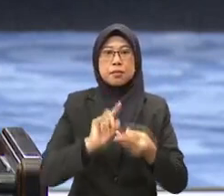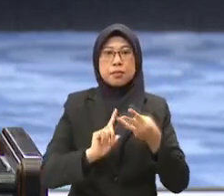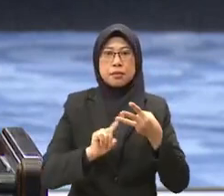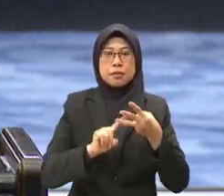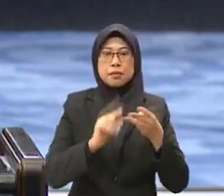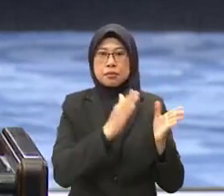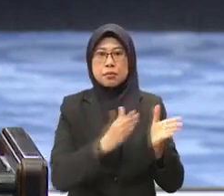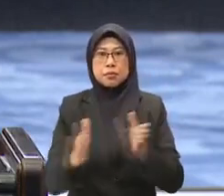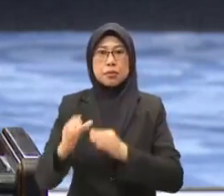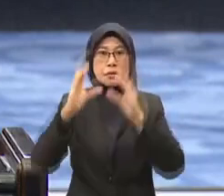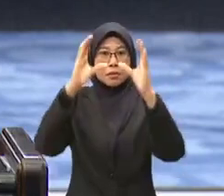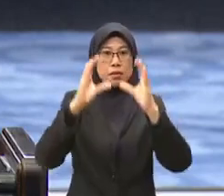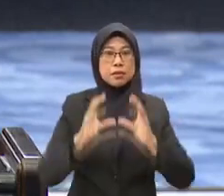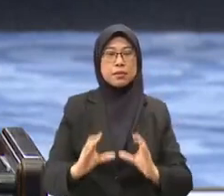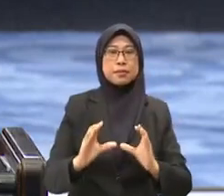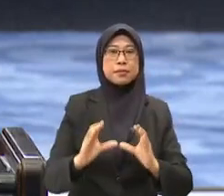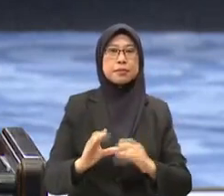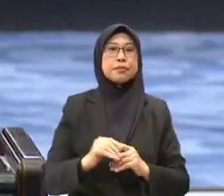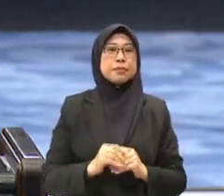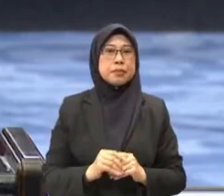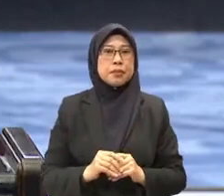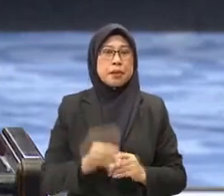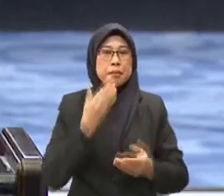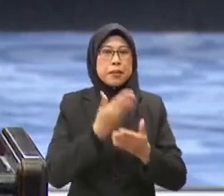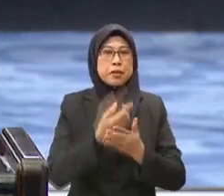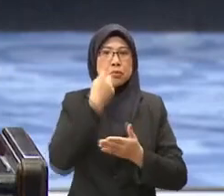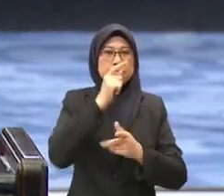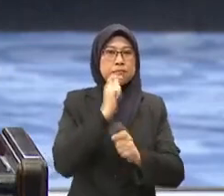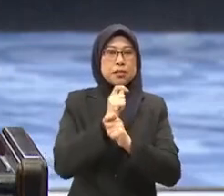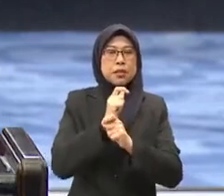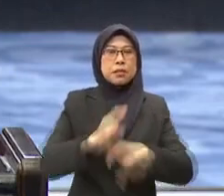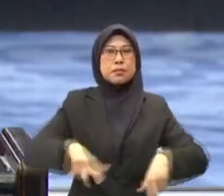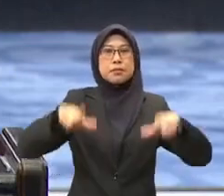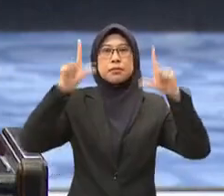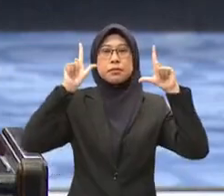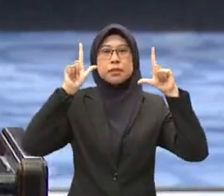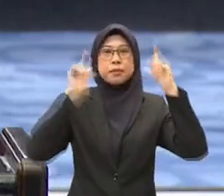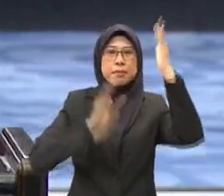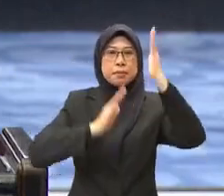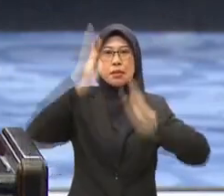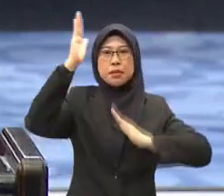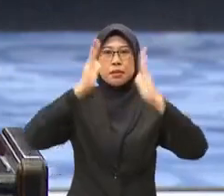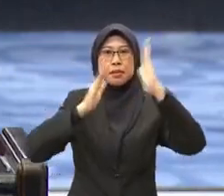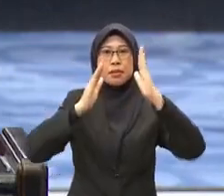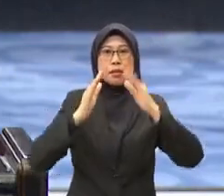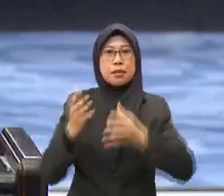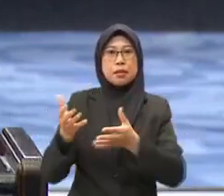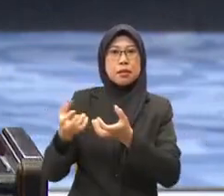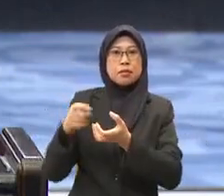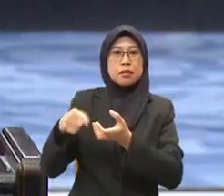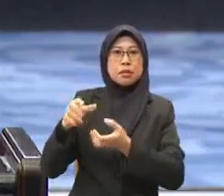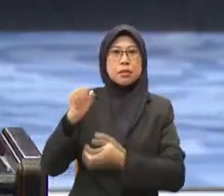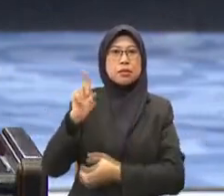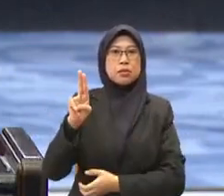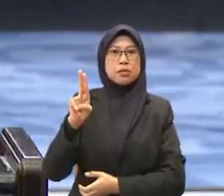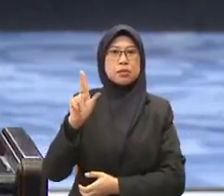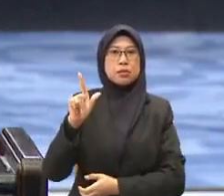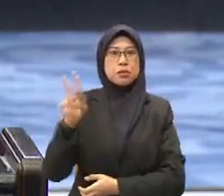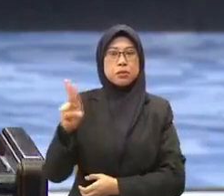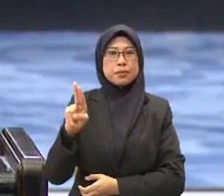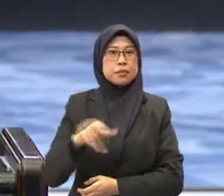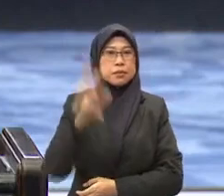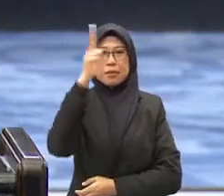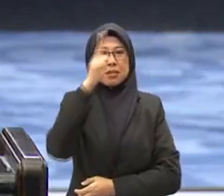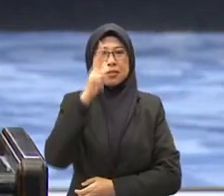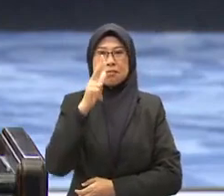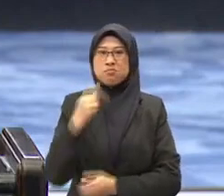pengaturan langkah jitu untuk mempertahankan kedaulatan tanah air daripada tuntutan Sulu kerajaan sama sekali tidak